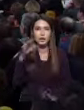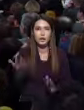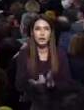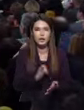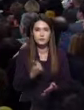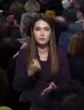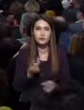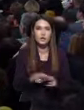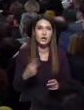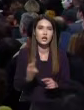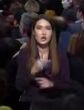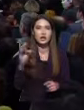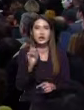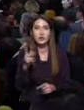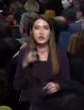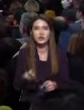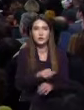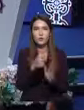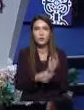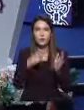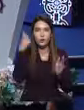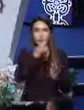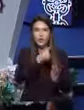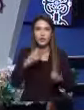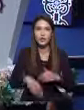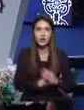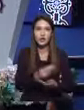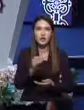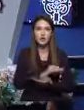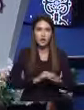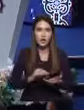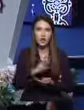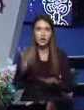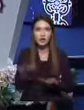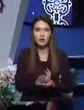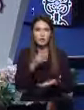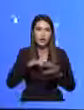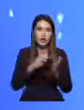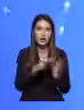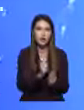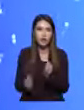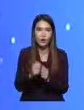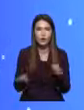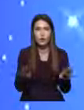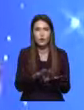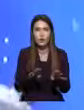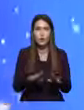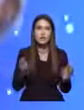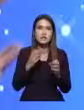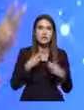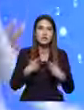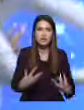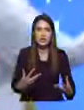Шара алғаш рет 2016 жылы өткізілген, былтыр қайта жалғасын тапты. Ұйымдастырушылар әр осындай акцияларды жиі өткізу